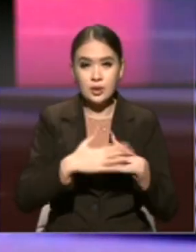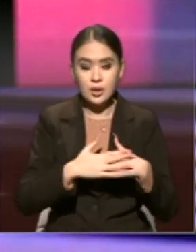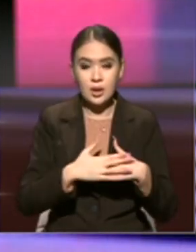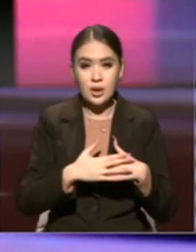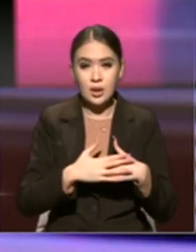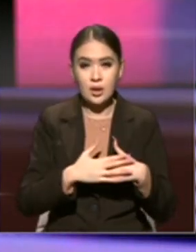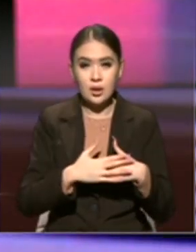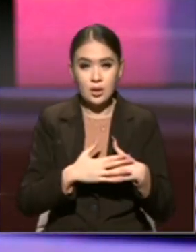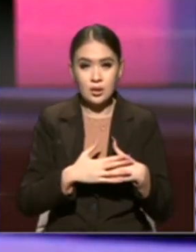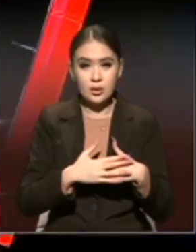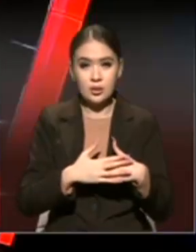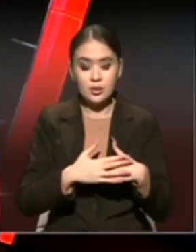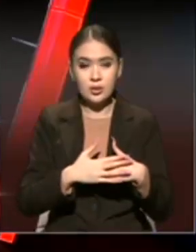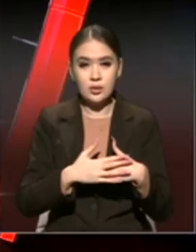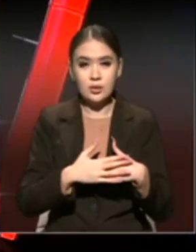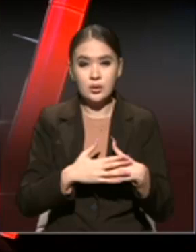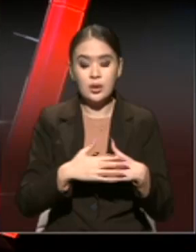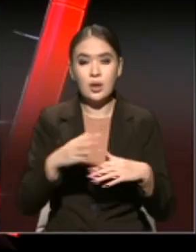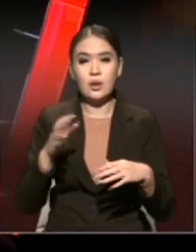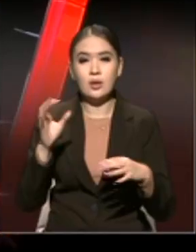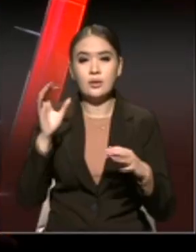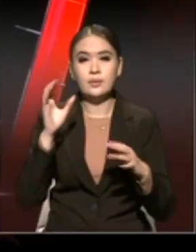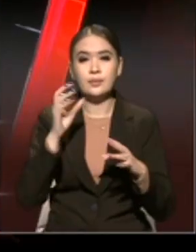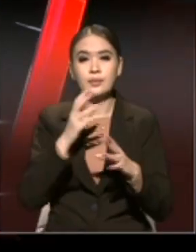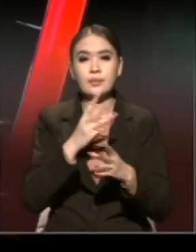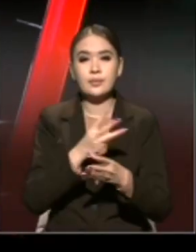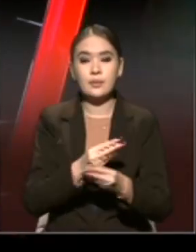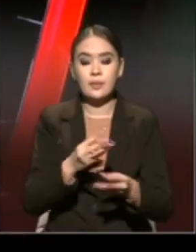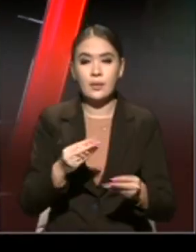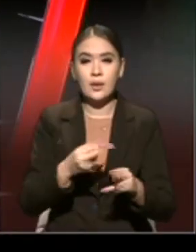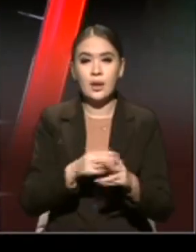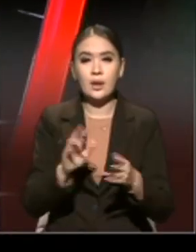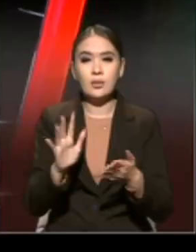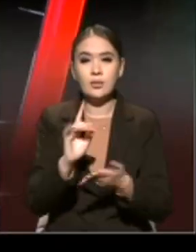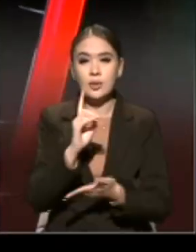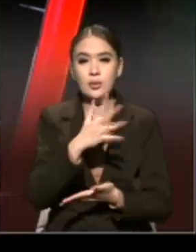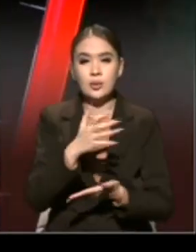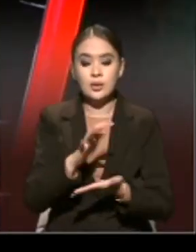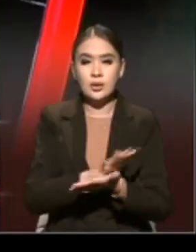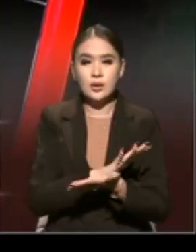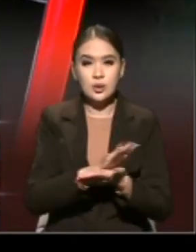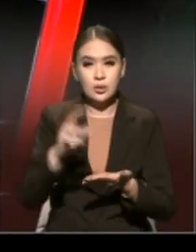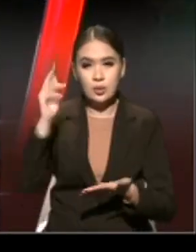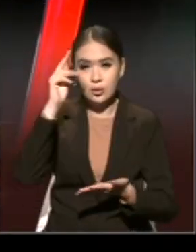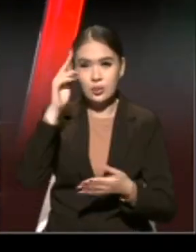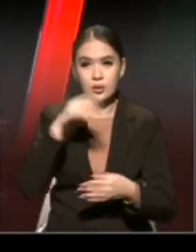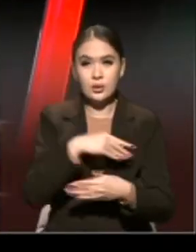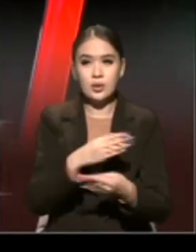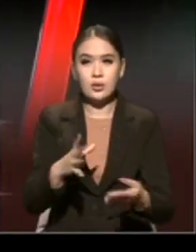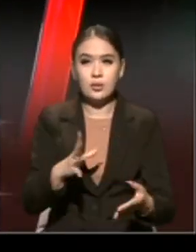біз 1500 сарбазға тегін білім алуға орын бөлінді. Қателеспеңіз.